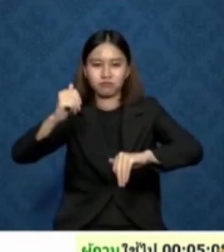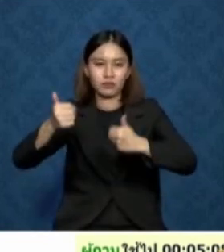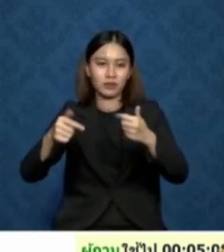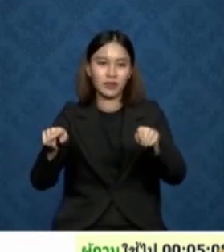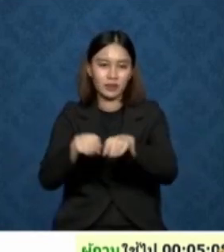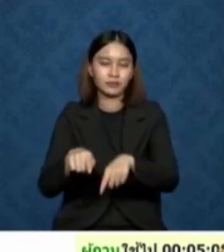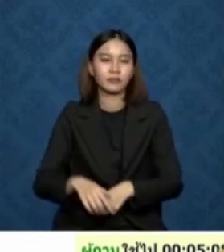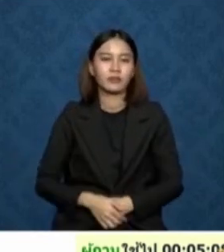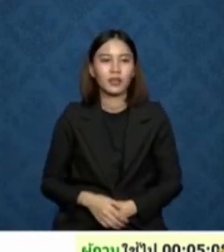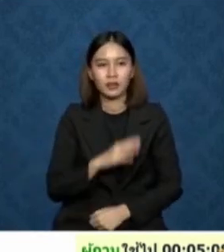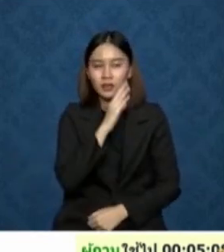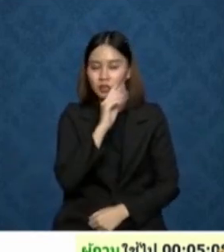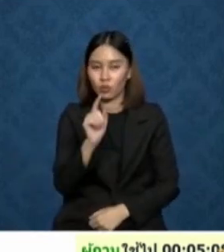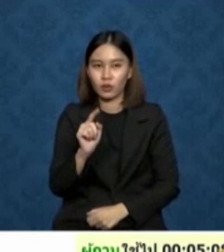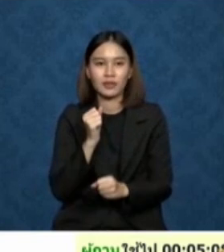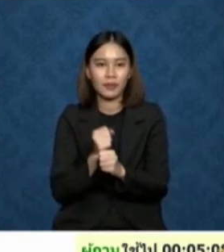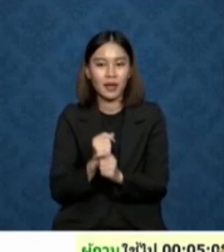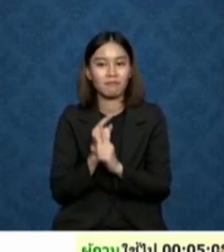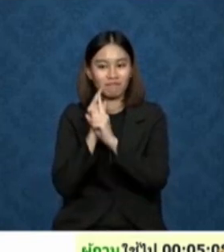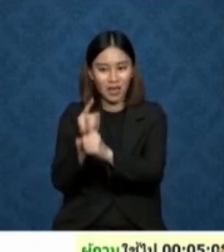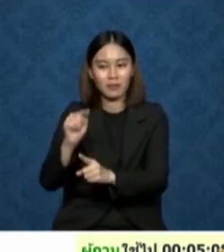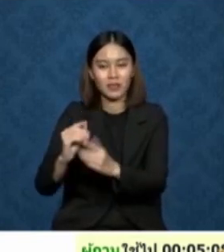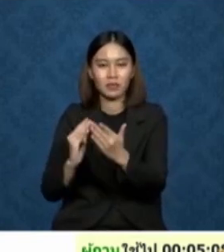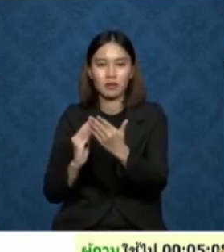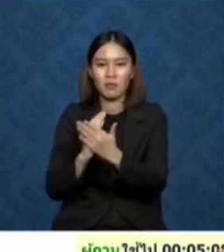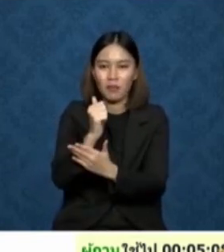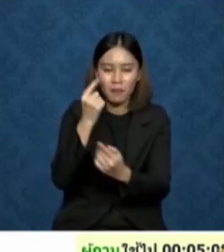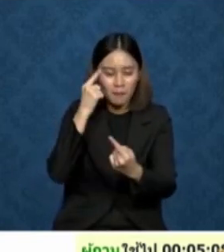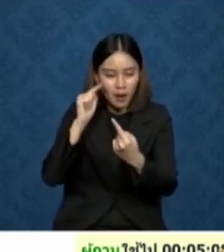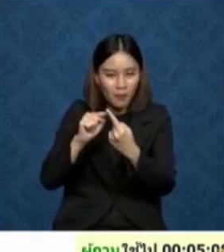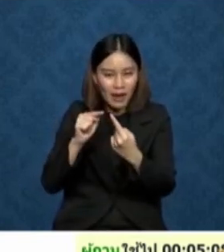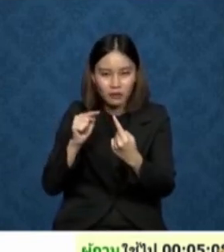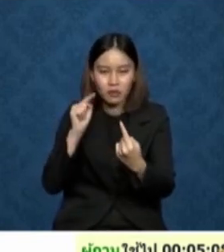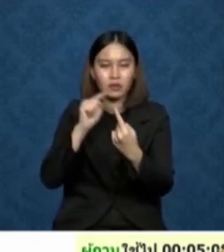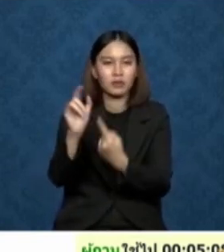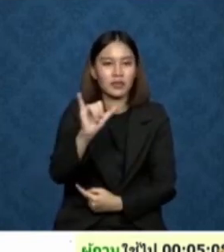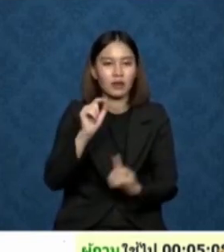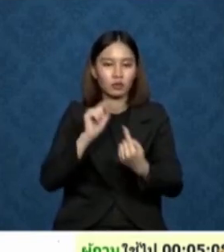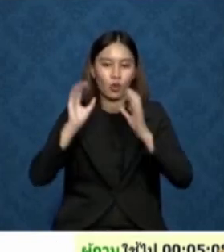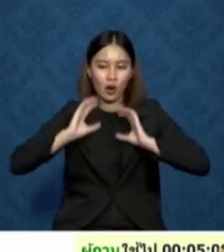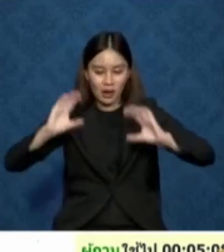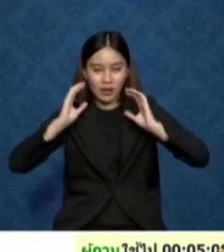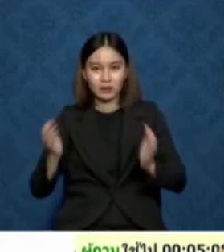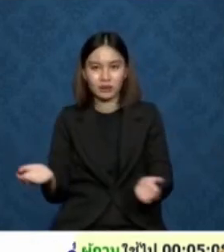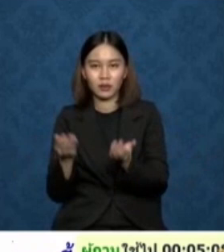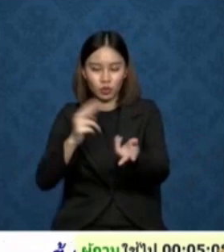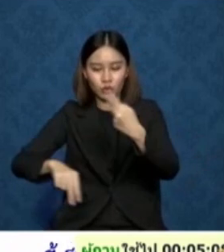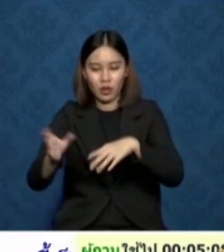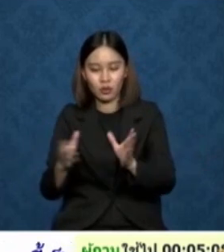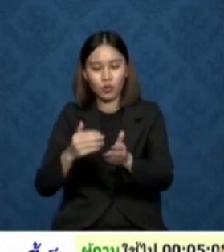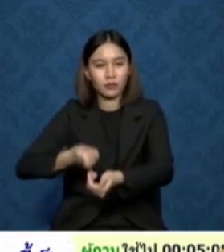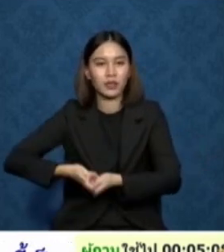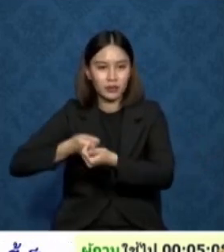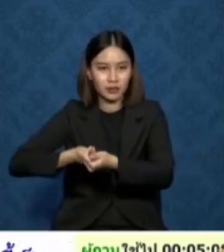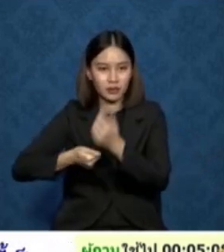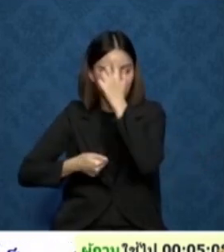อย่ไร ก็ตาม หากดำเนินการตามนี้ เรายัได้ผลไม่ถึงเป้าหมายในส่นของรฐที่จะต้ซบสนไธดูแลเกษษกร